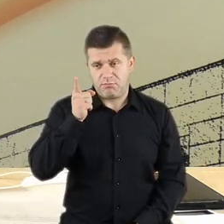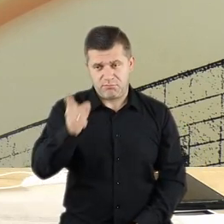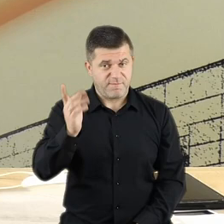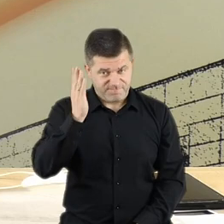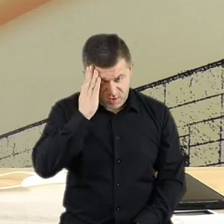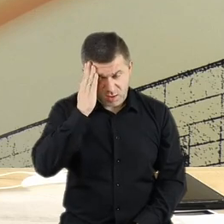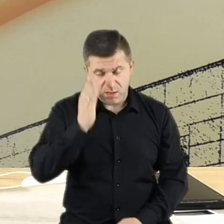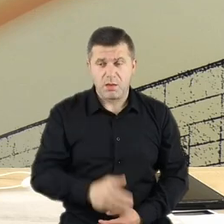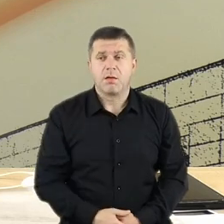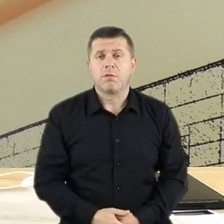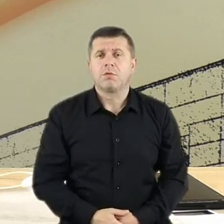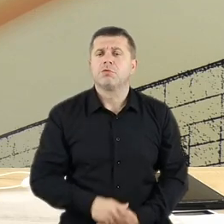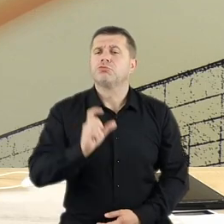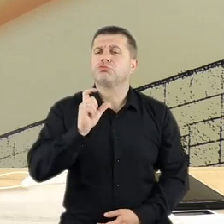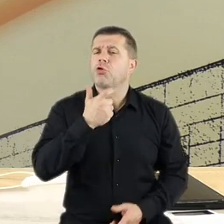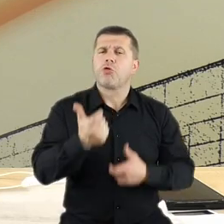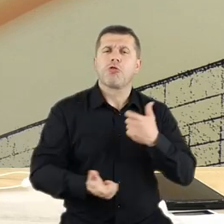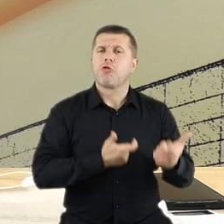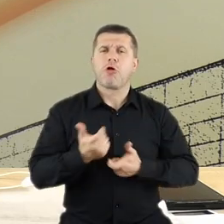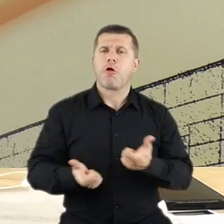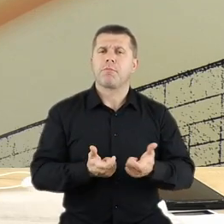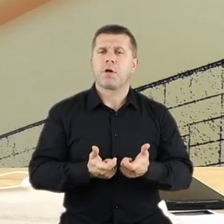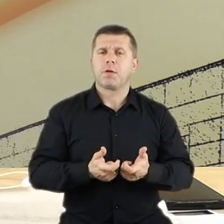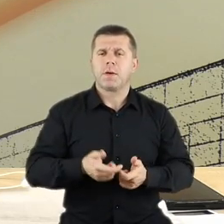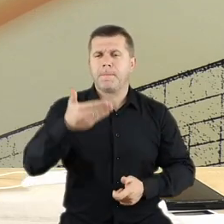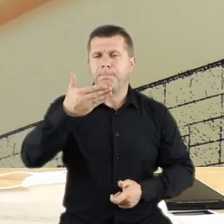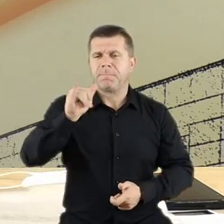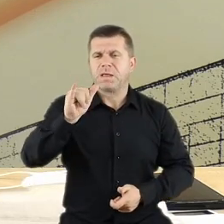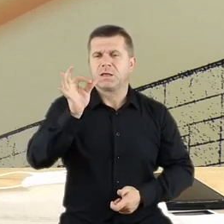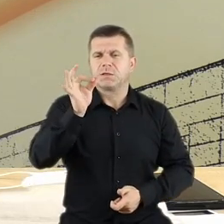wie co robił Miś